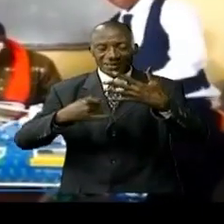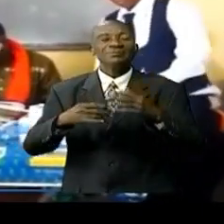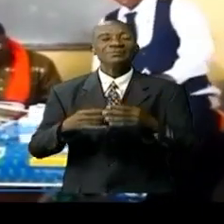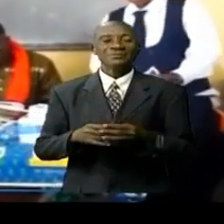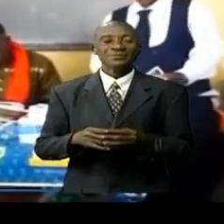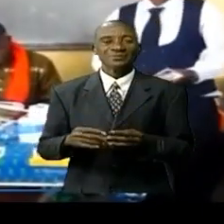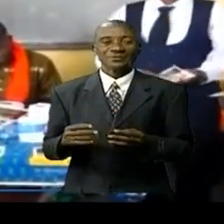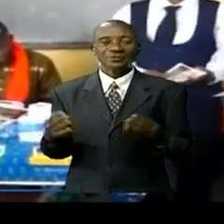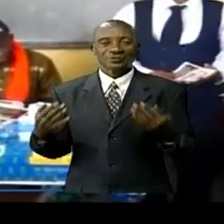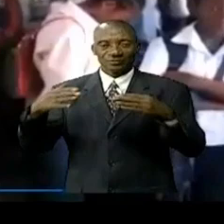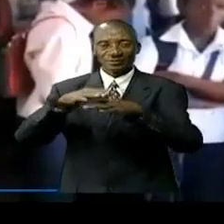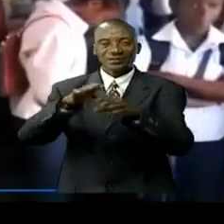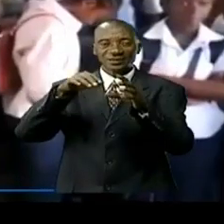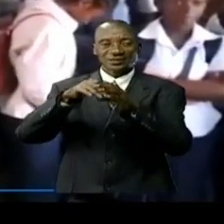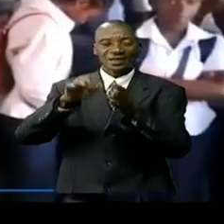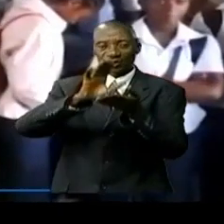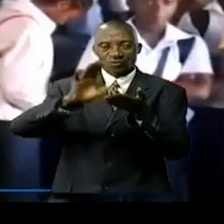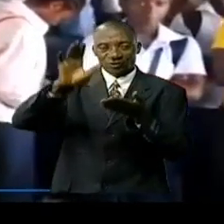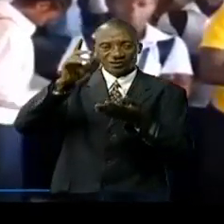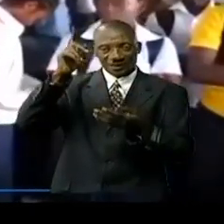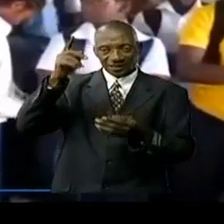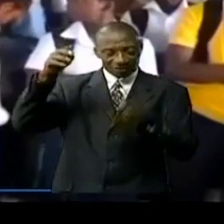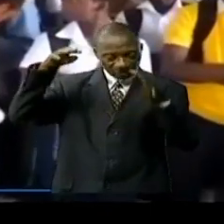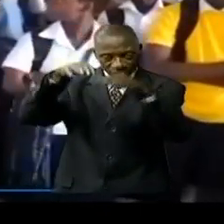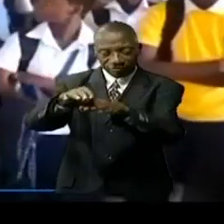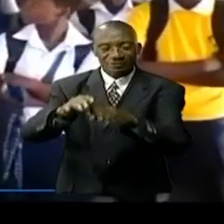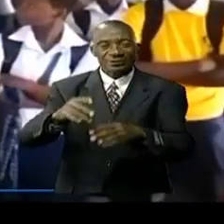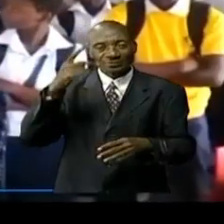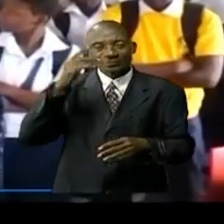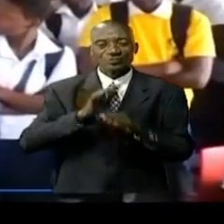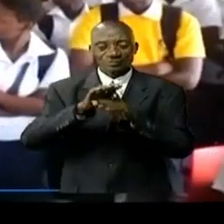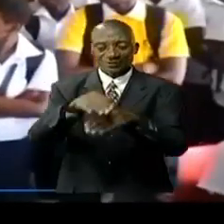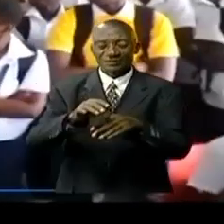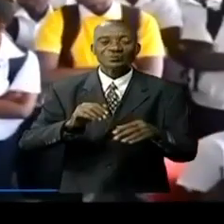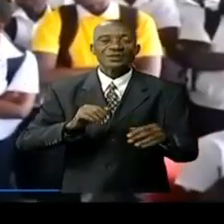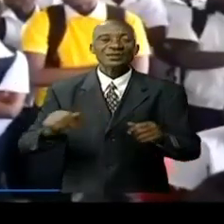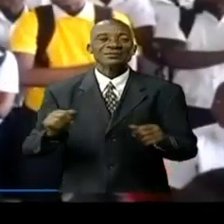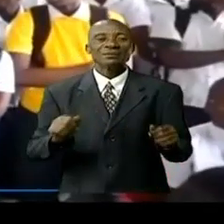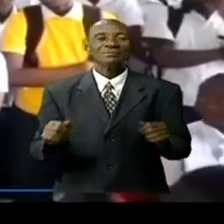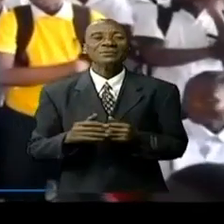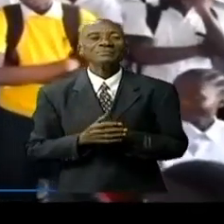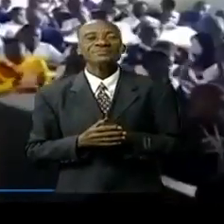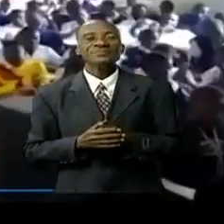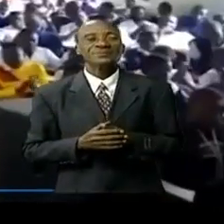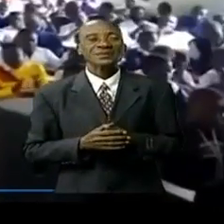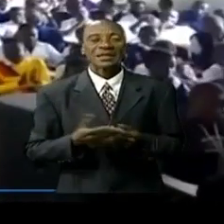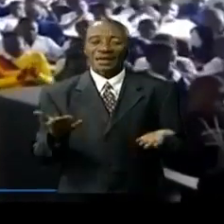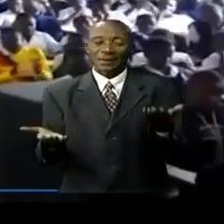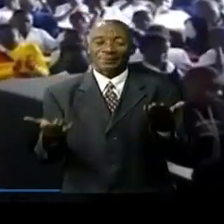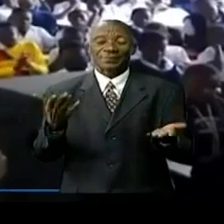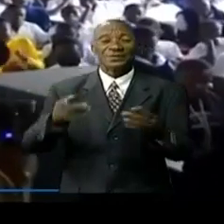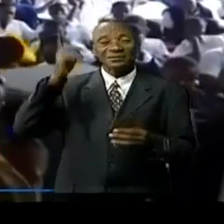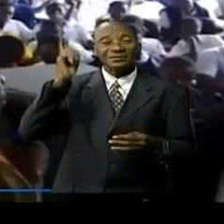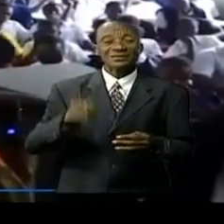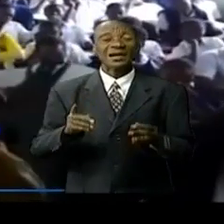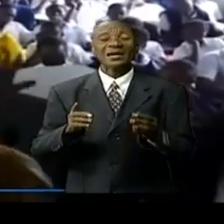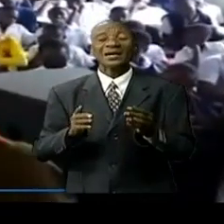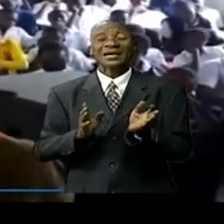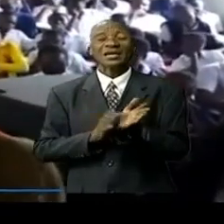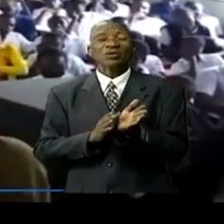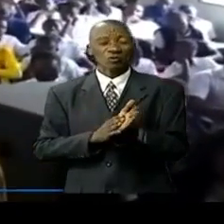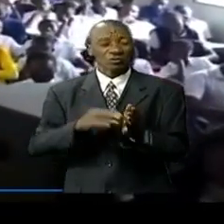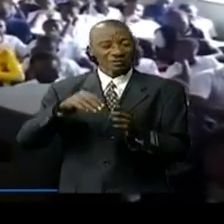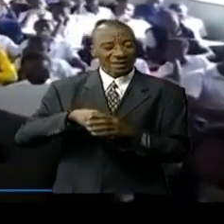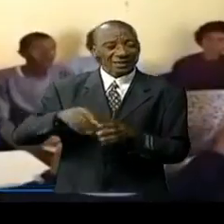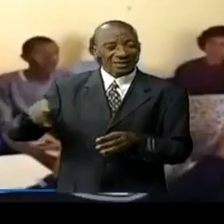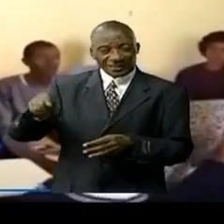Goma pour transmettre à tous les candidats de plus de 100 écoles de Goma, Niragongo, Rutshuru, Beni, Masisi